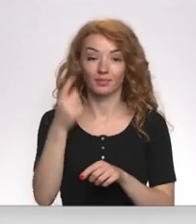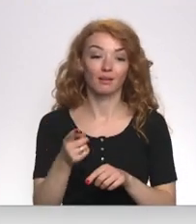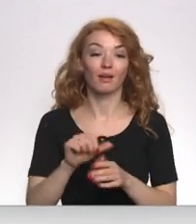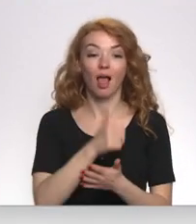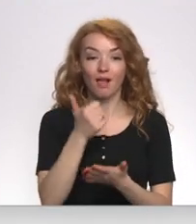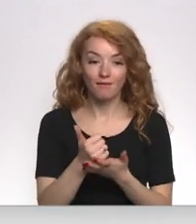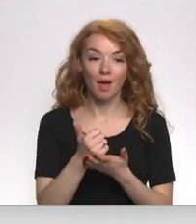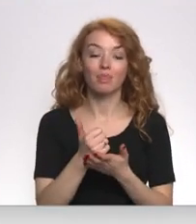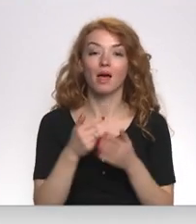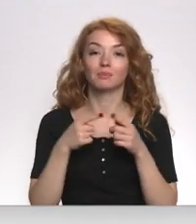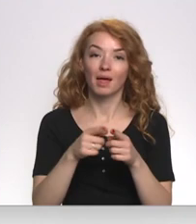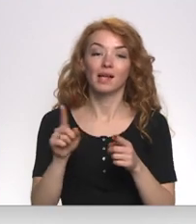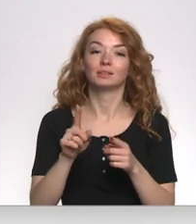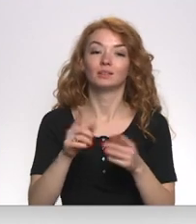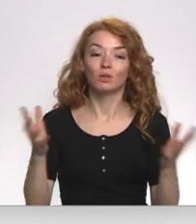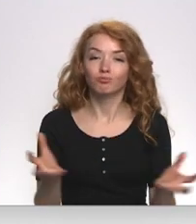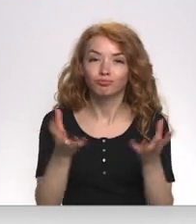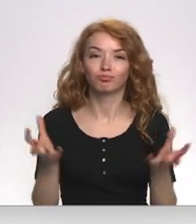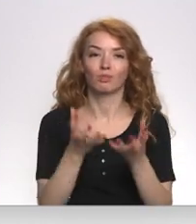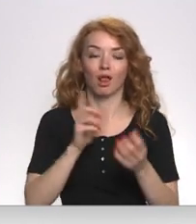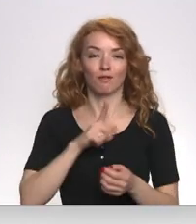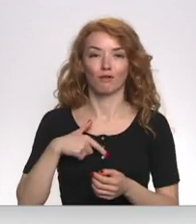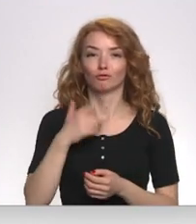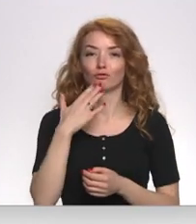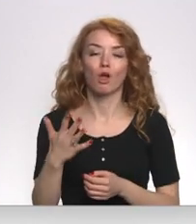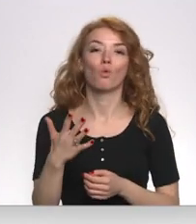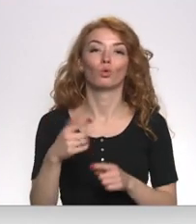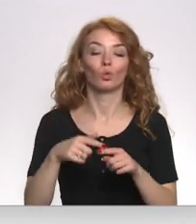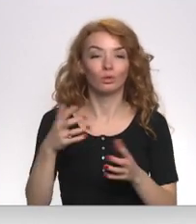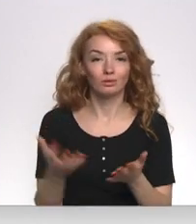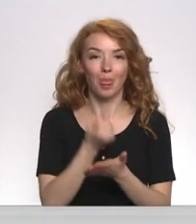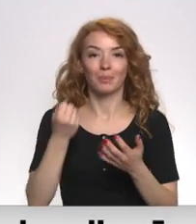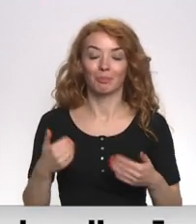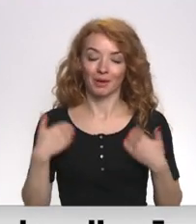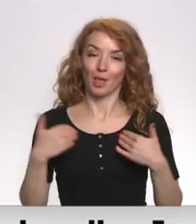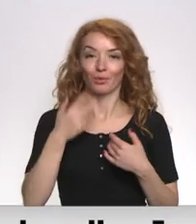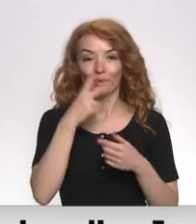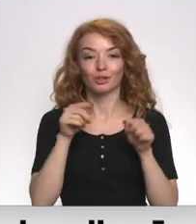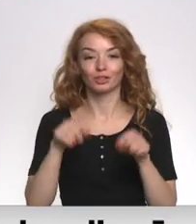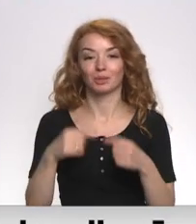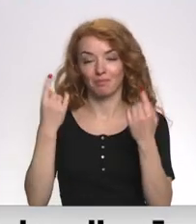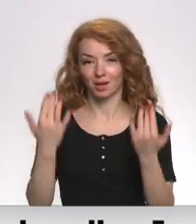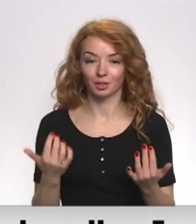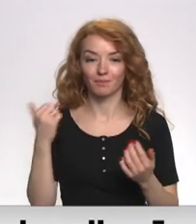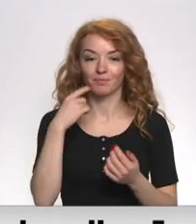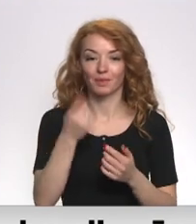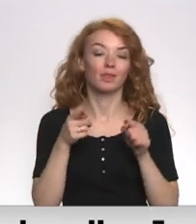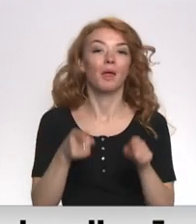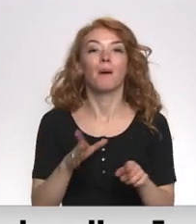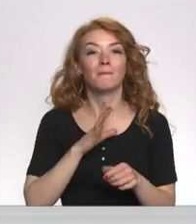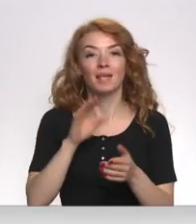latviešu valodu, attīstīt latviešu valodu, un galvenais jau gūt prieku no visa šī te pasākuma. Tā bija